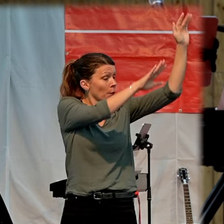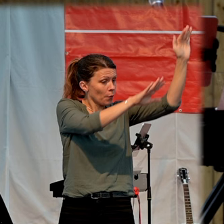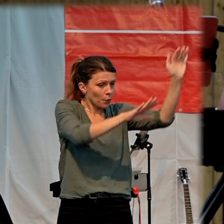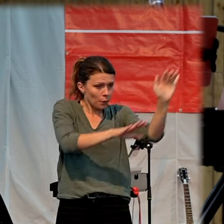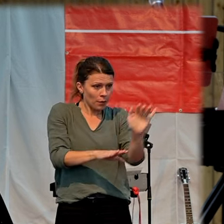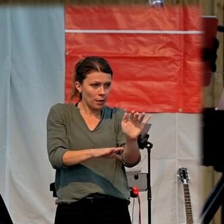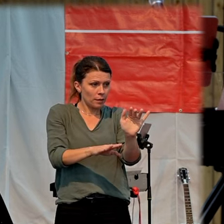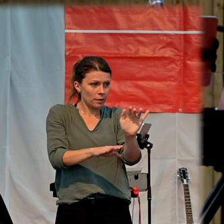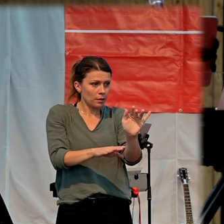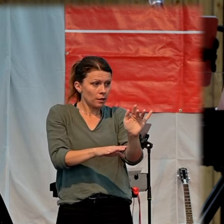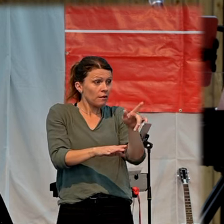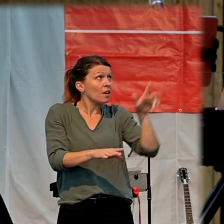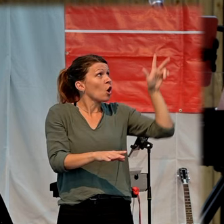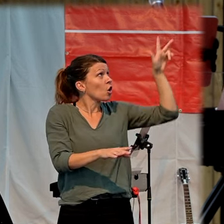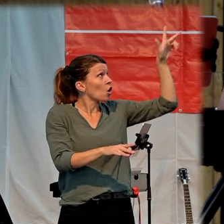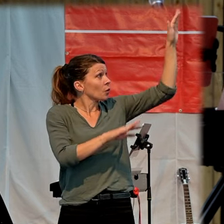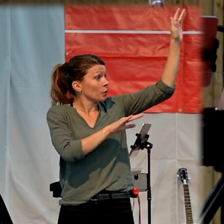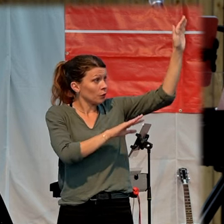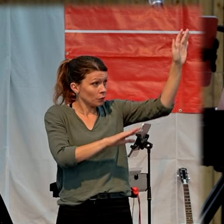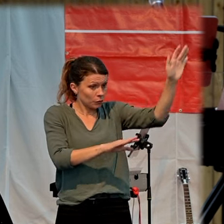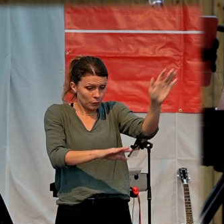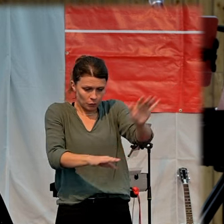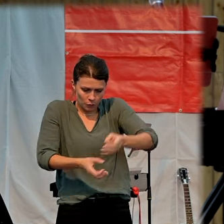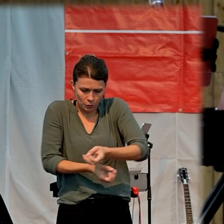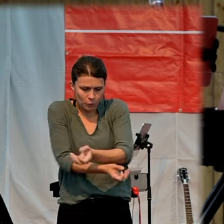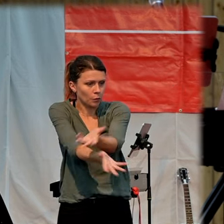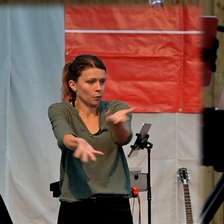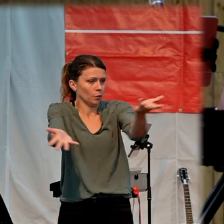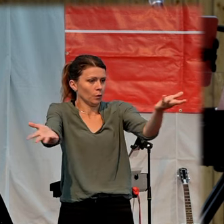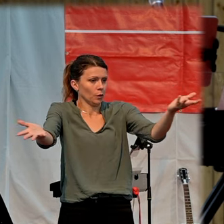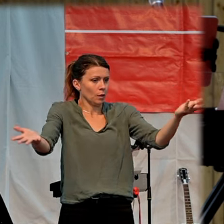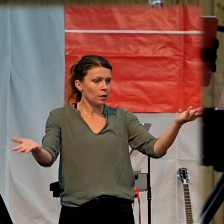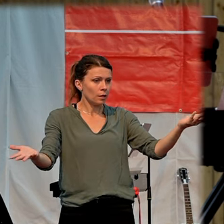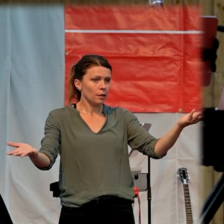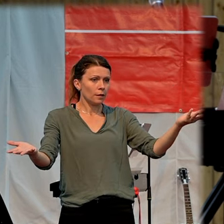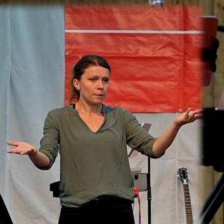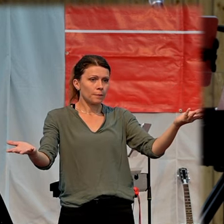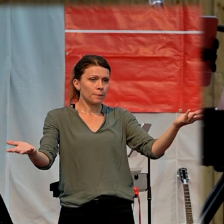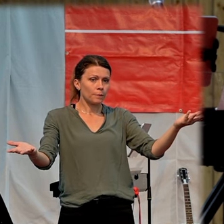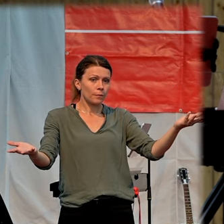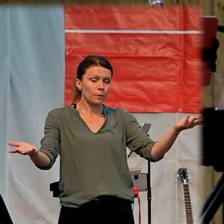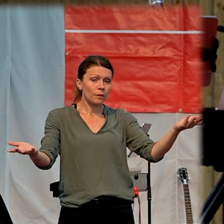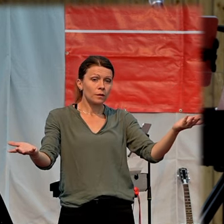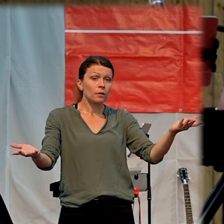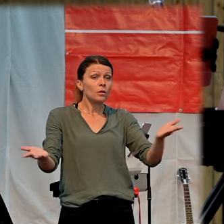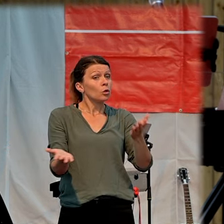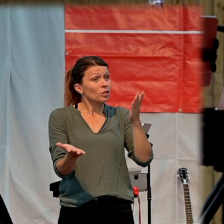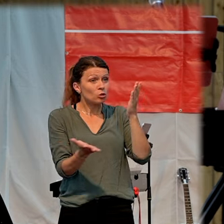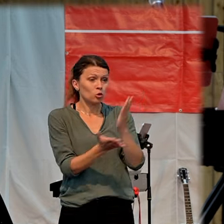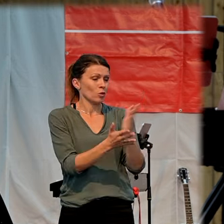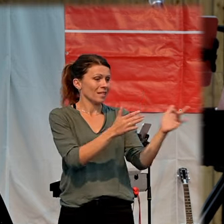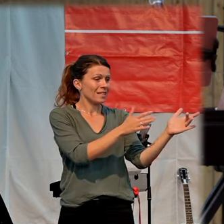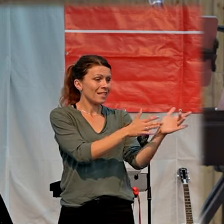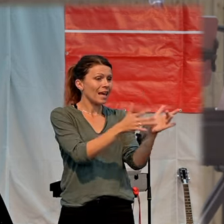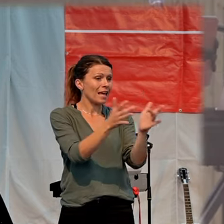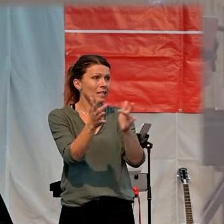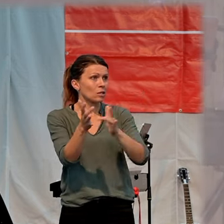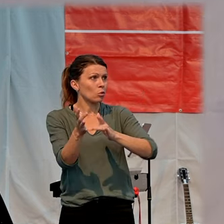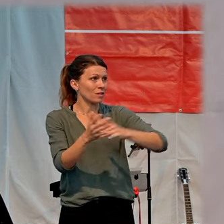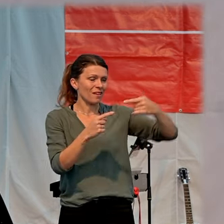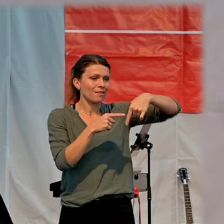vom Angesicht des Herrn, und er den euch vorausbestimmten Jesus Christus